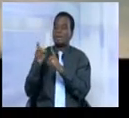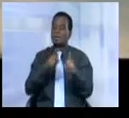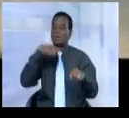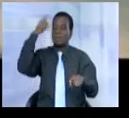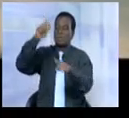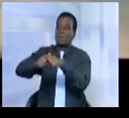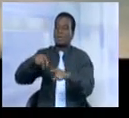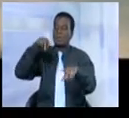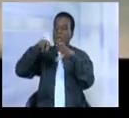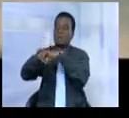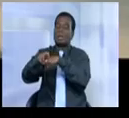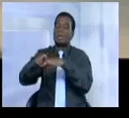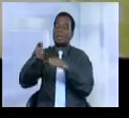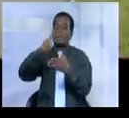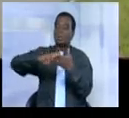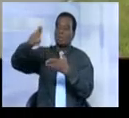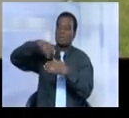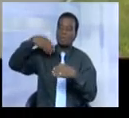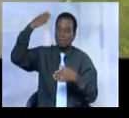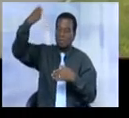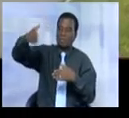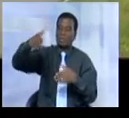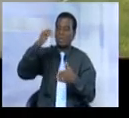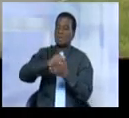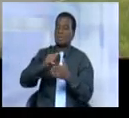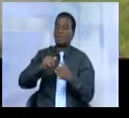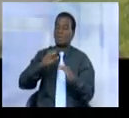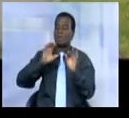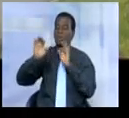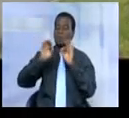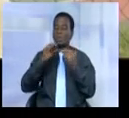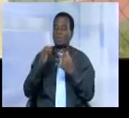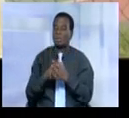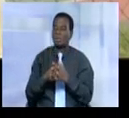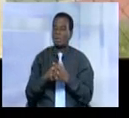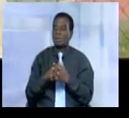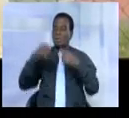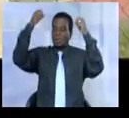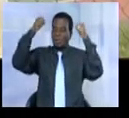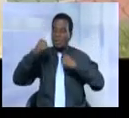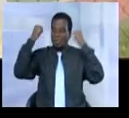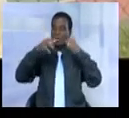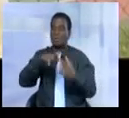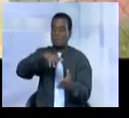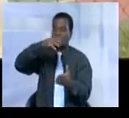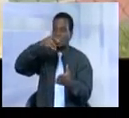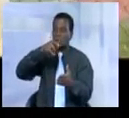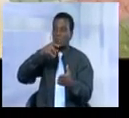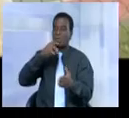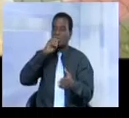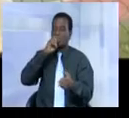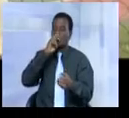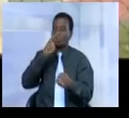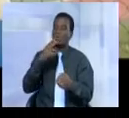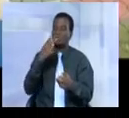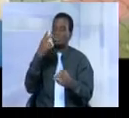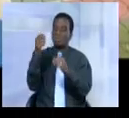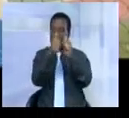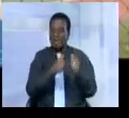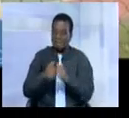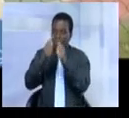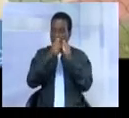appliquée à la rentrée universitaire prochaine suscite quelques commentaires chez les étudiants. Le sport et l'étude sont complémentaires. Et puisque ça va